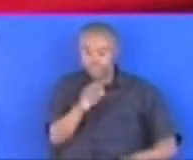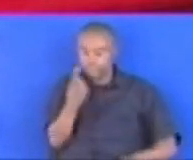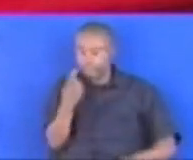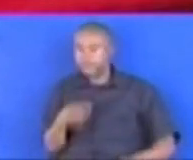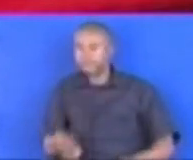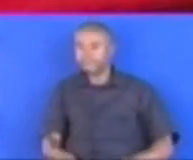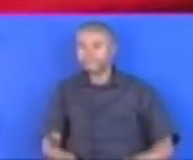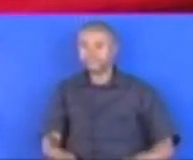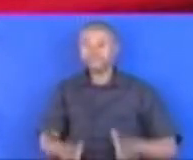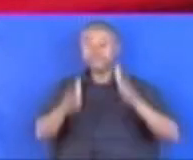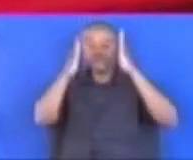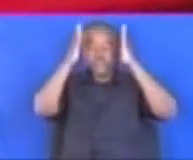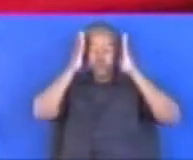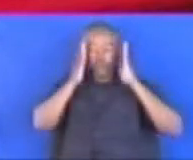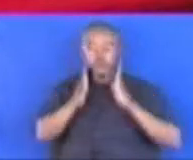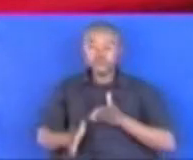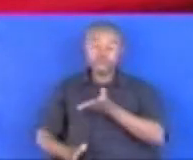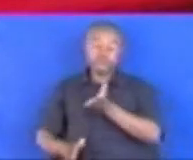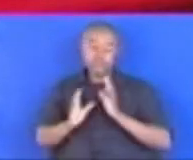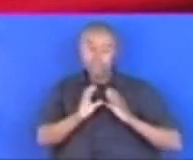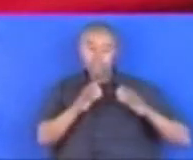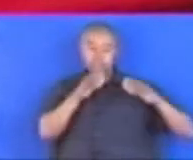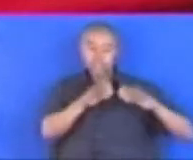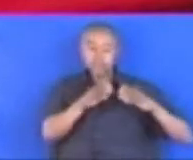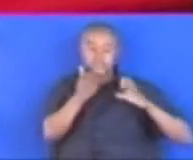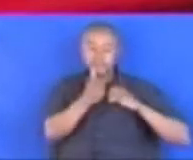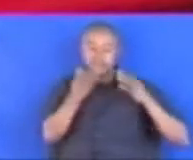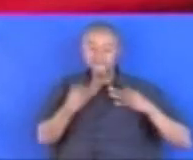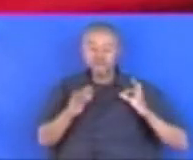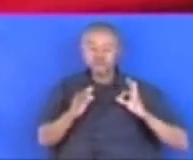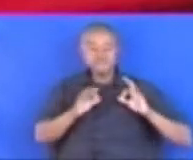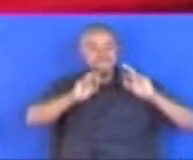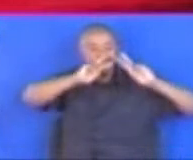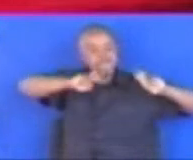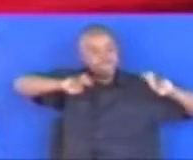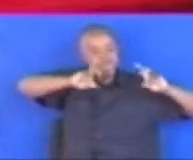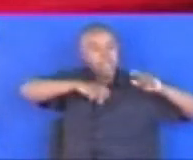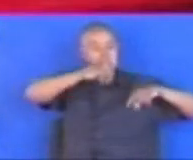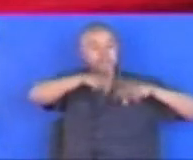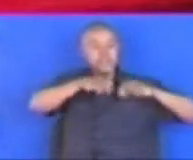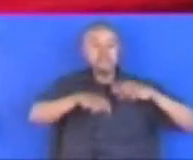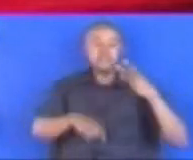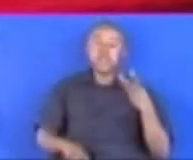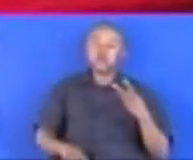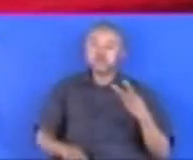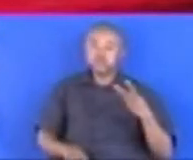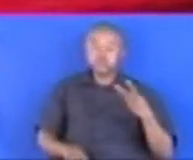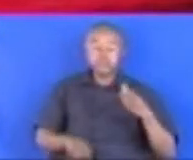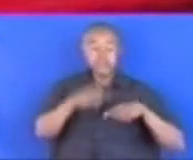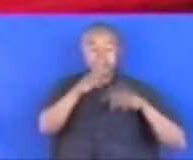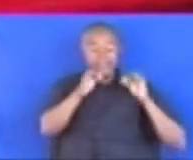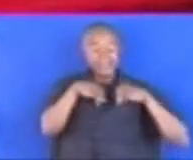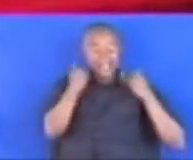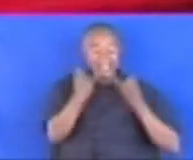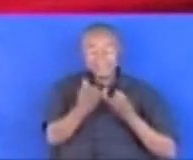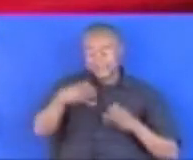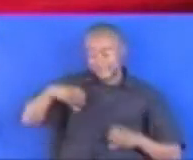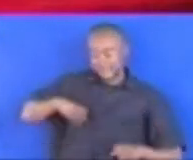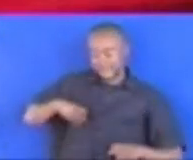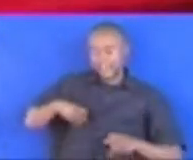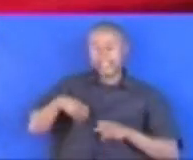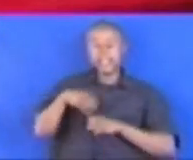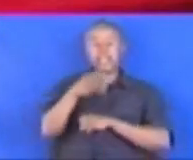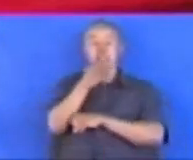2020-2021. Mheshimiwa Naibu Spika, kamati ilipata wasaa wa kukagua miradi mitatu ambao ni mradi wa taasisi ya saratani ya Ocean